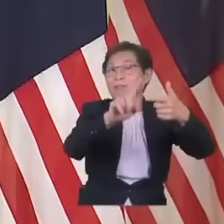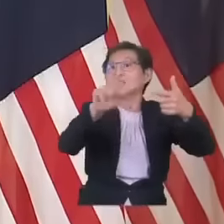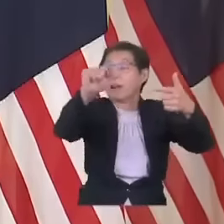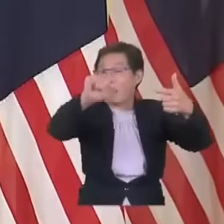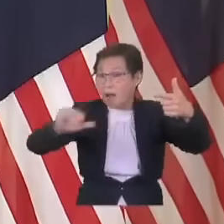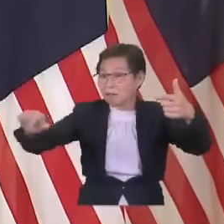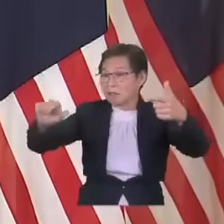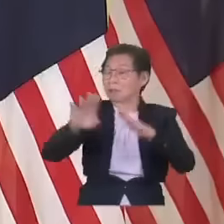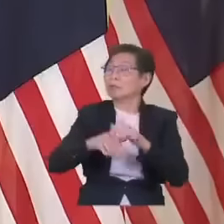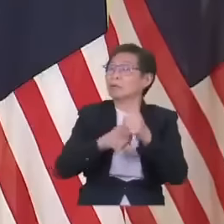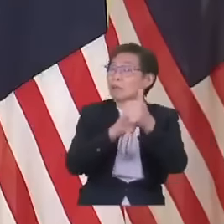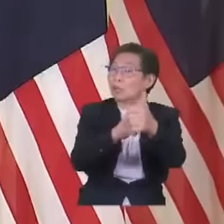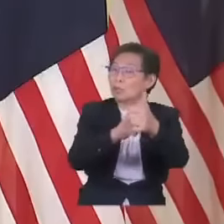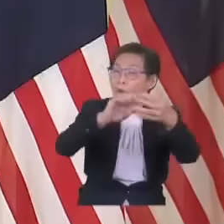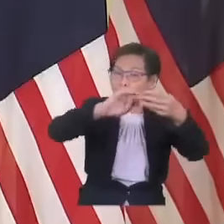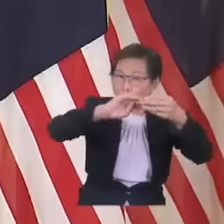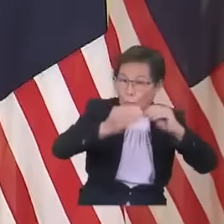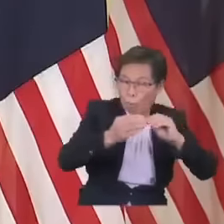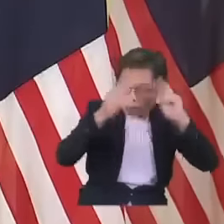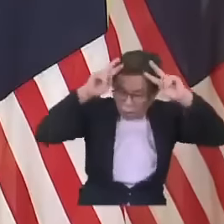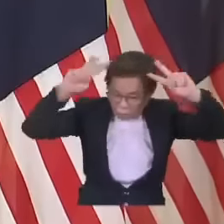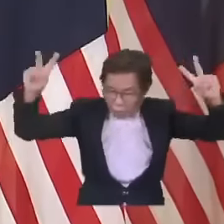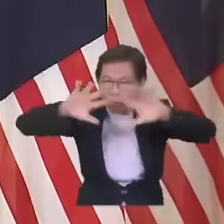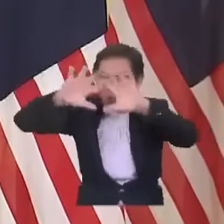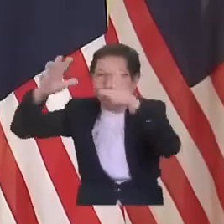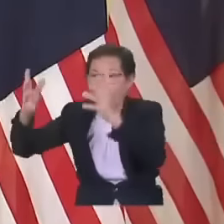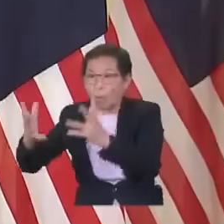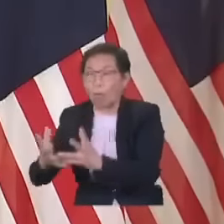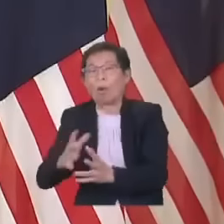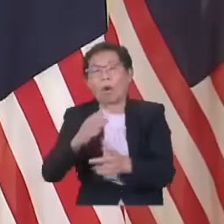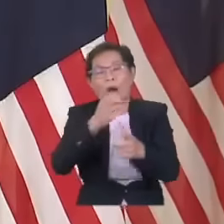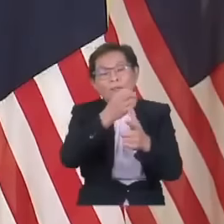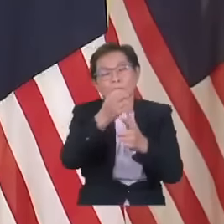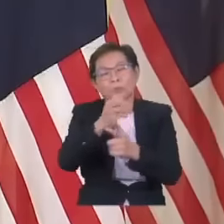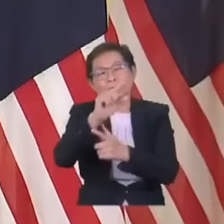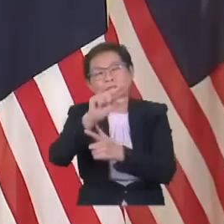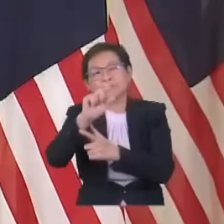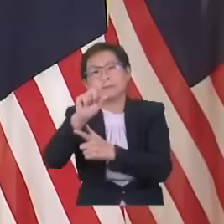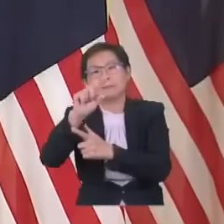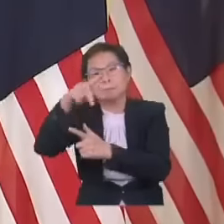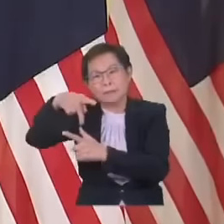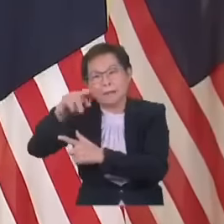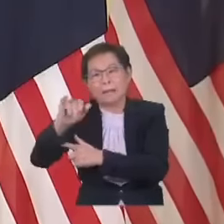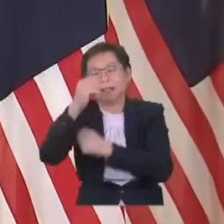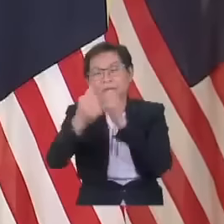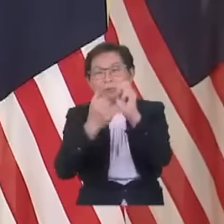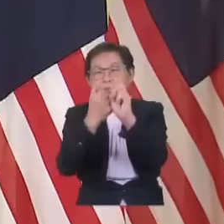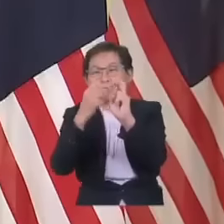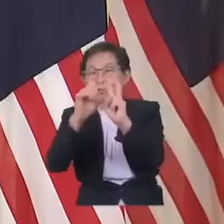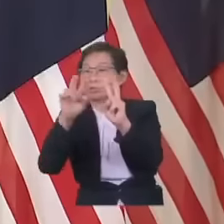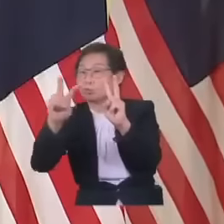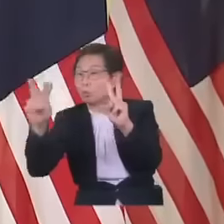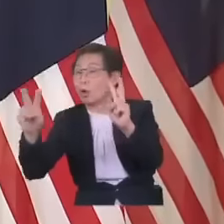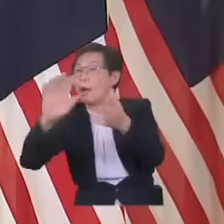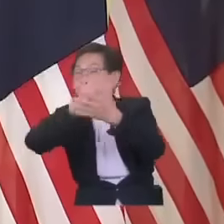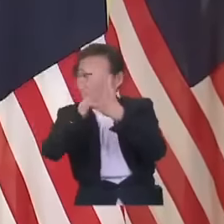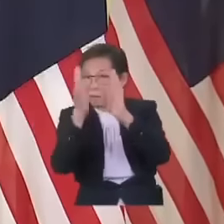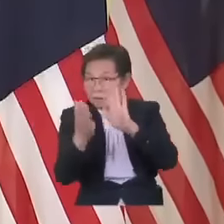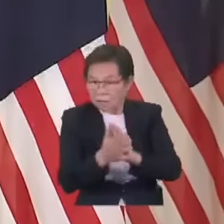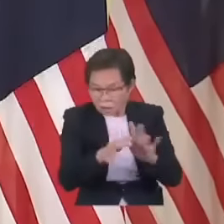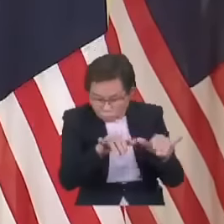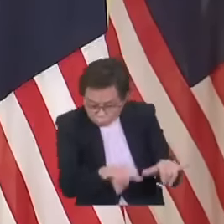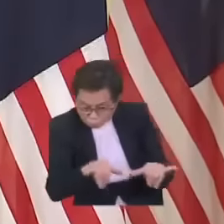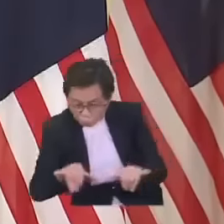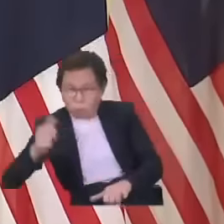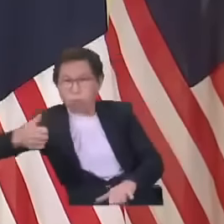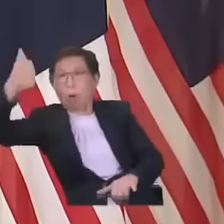Berdasarkan indeks keamanan Global ataupun GPI 2022 yang menjadi Ukuran